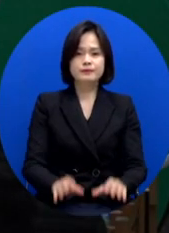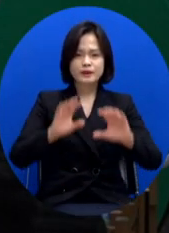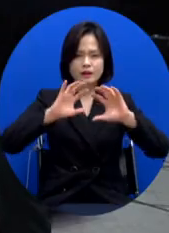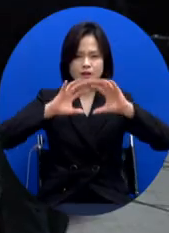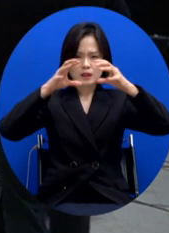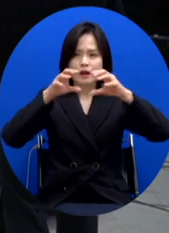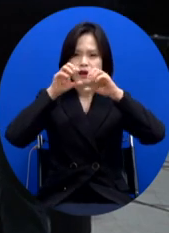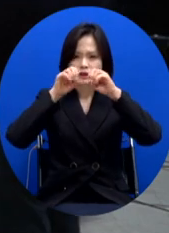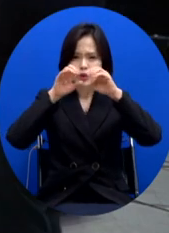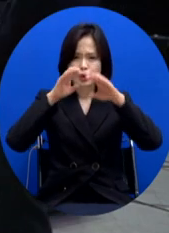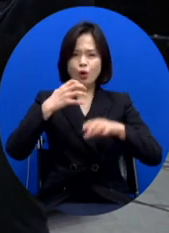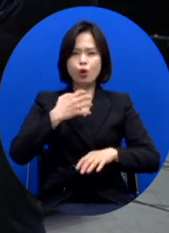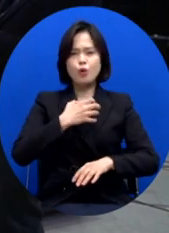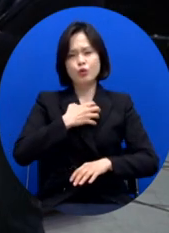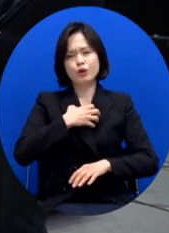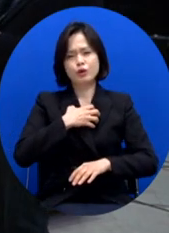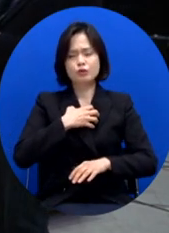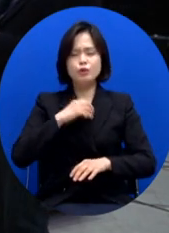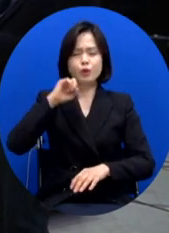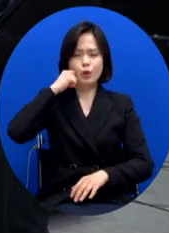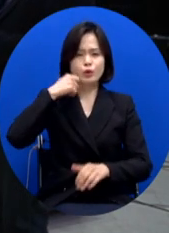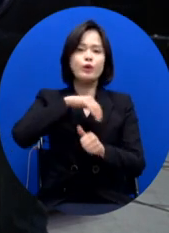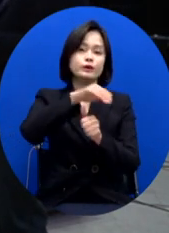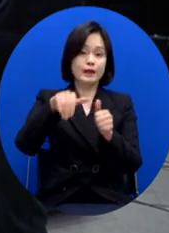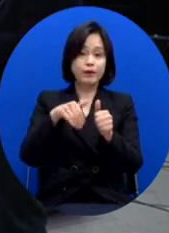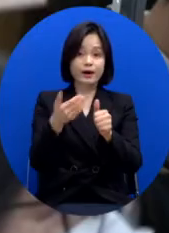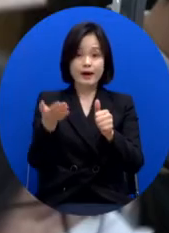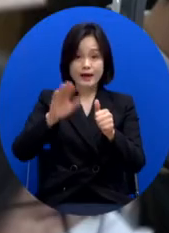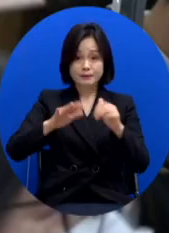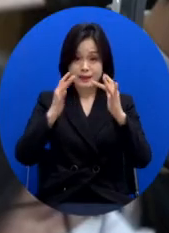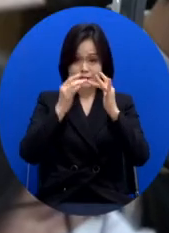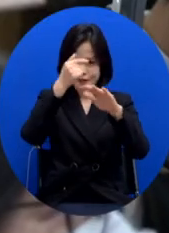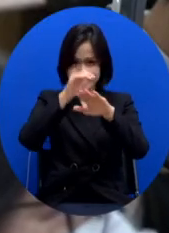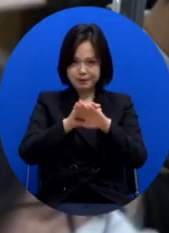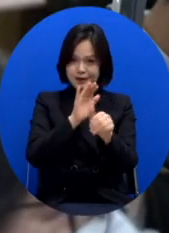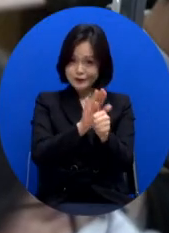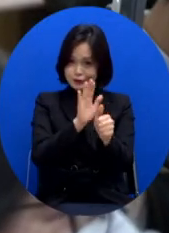위기. 온라인 선교를 위한 지원으로 선교사들을 돕는